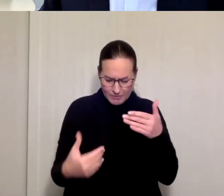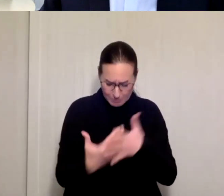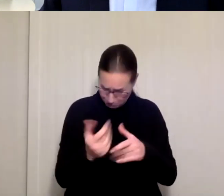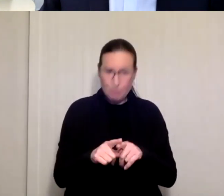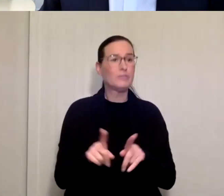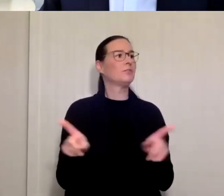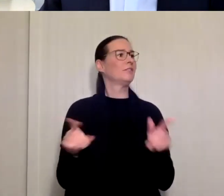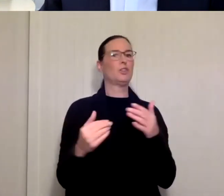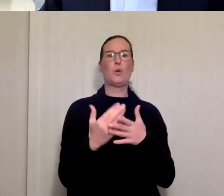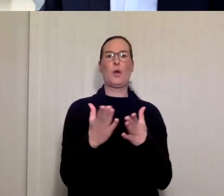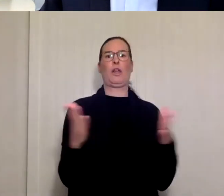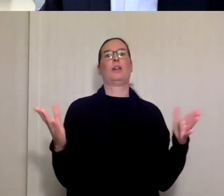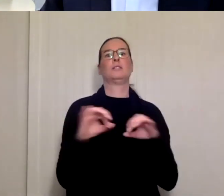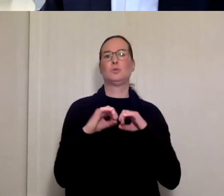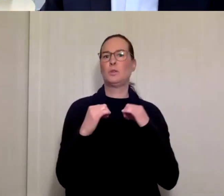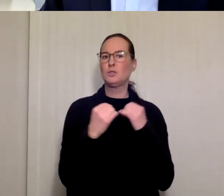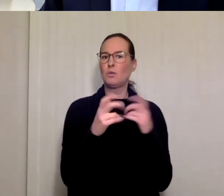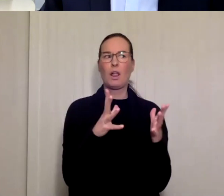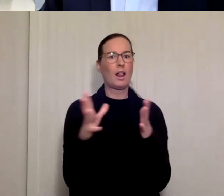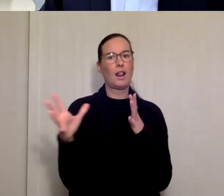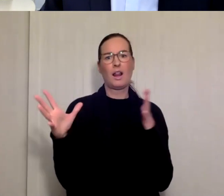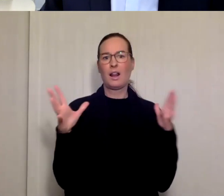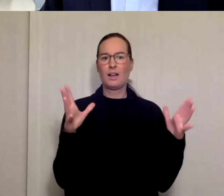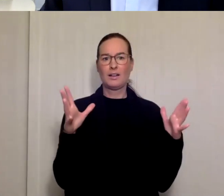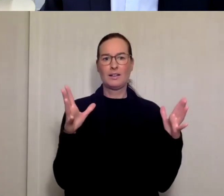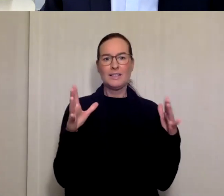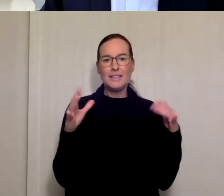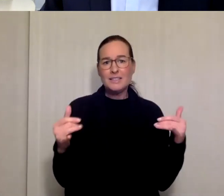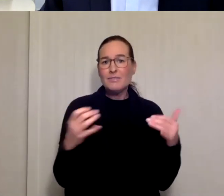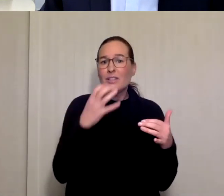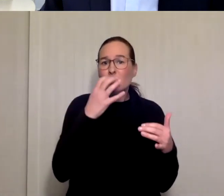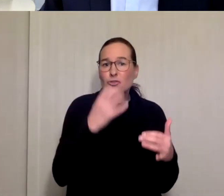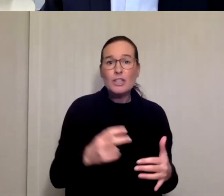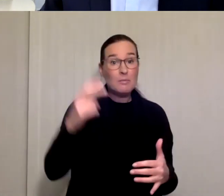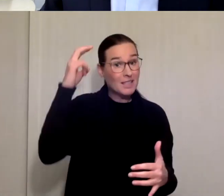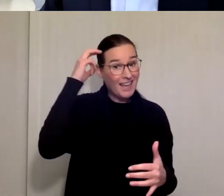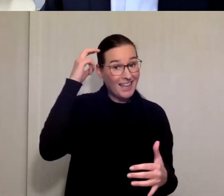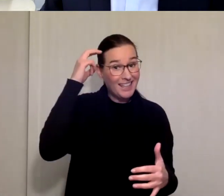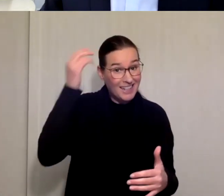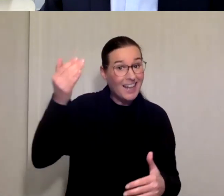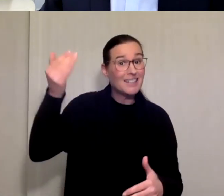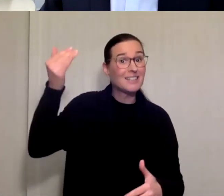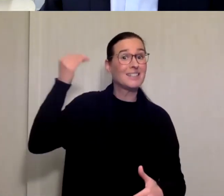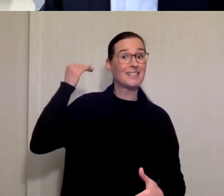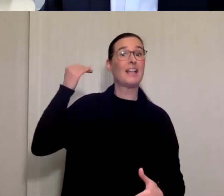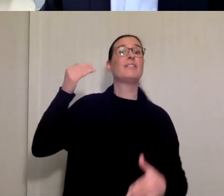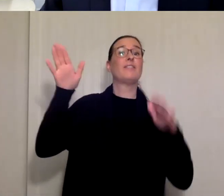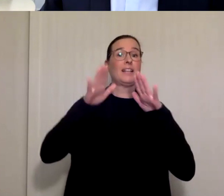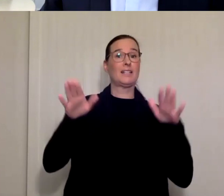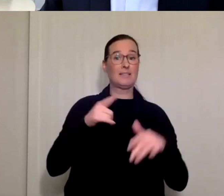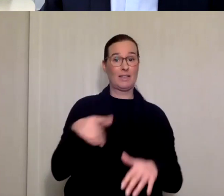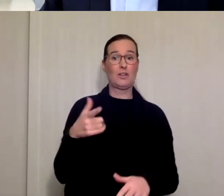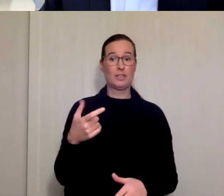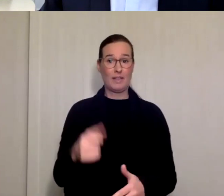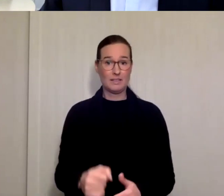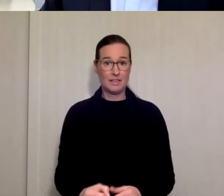herausgerissen. Jetzt ist die Frage, wie würde ich mich am liebsten an dieses Weihnachten erinnern? Ich hoffe sehr, dass ich ein bisschen